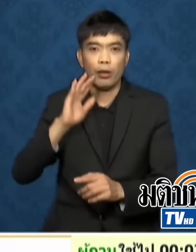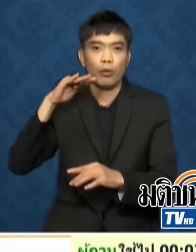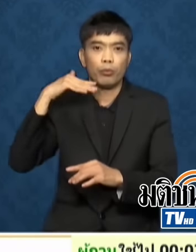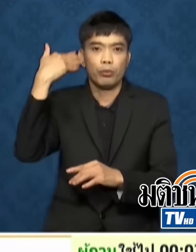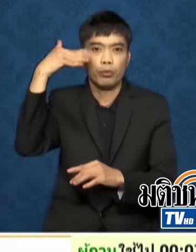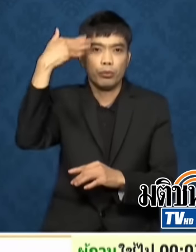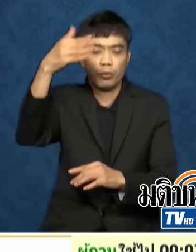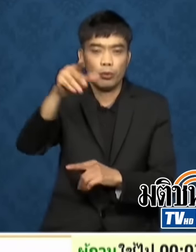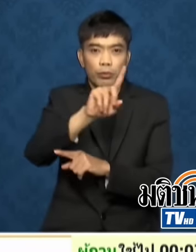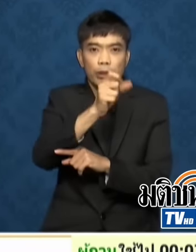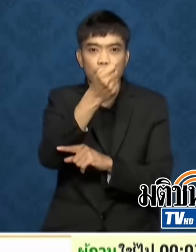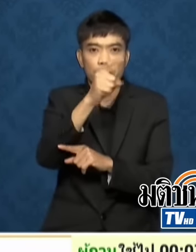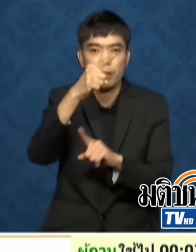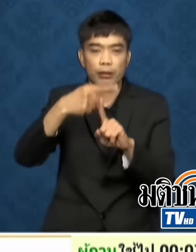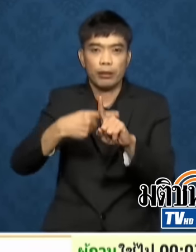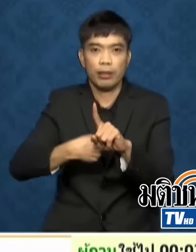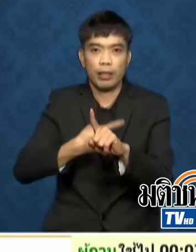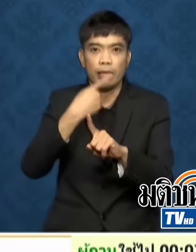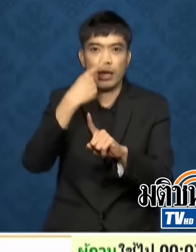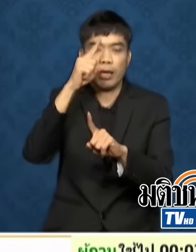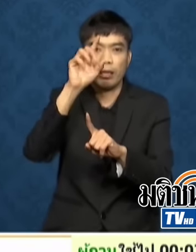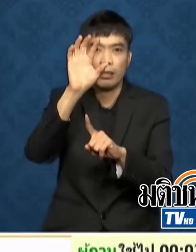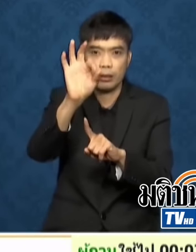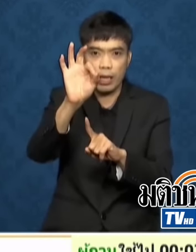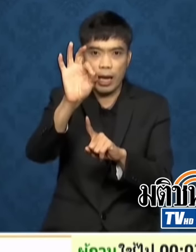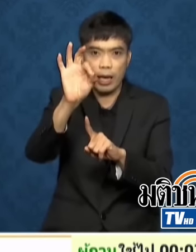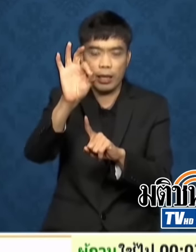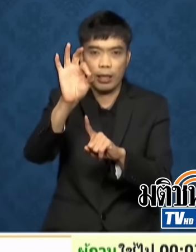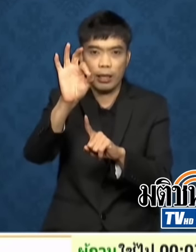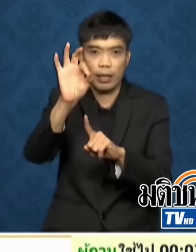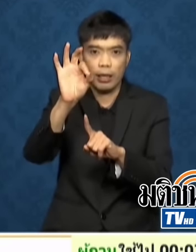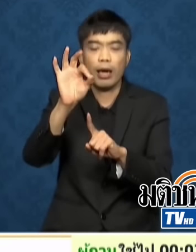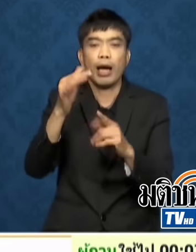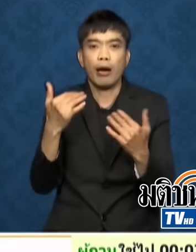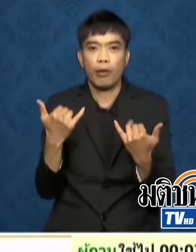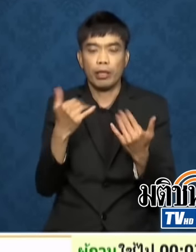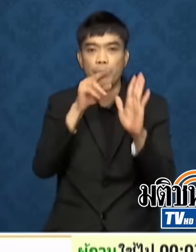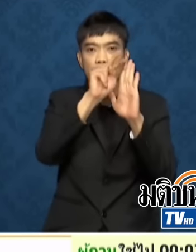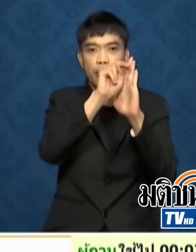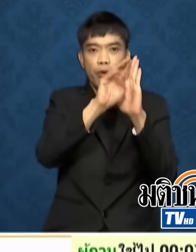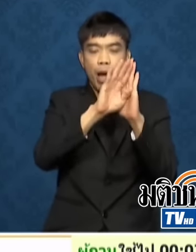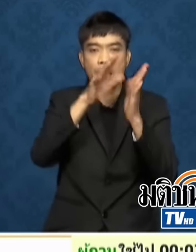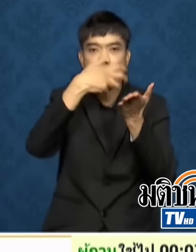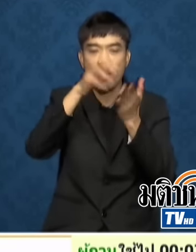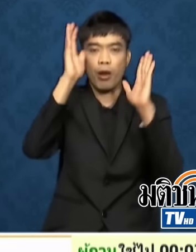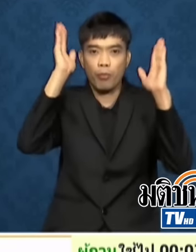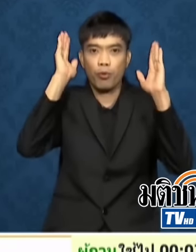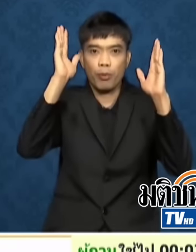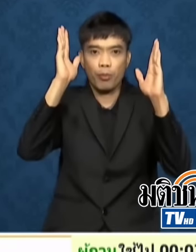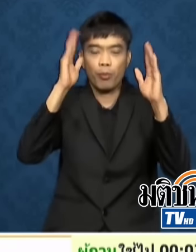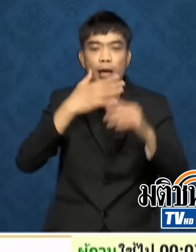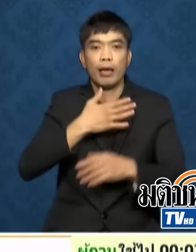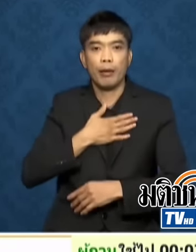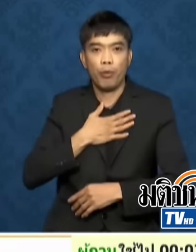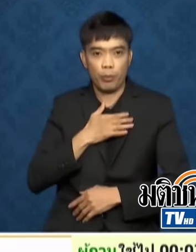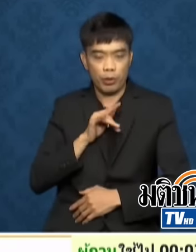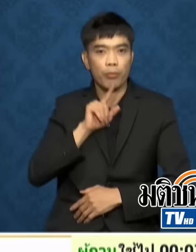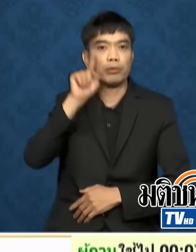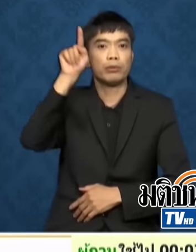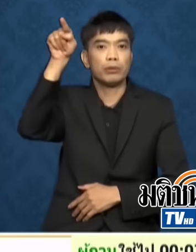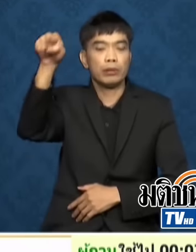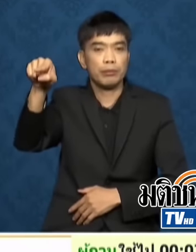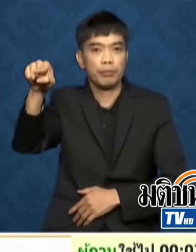11กันยายนมีแถลงนโยบายที่นี่จะต้องเดินทางไปรับราชการรัฐมนตรียุติธรรมเรื่อง